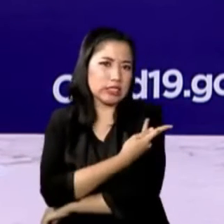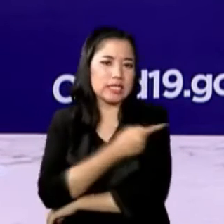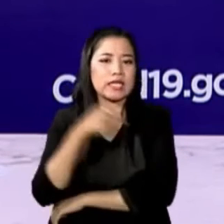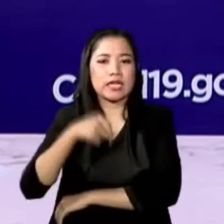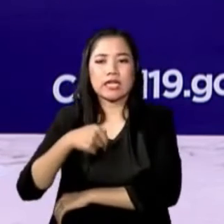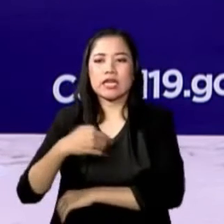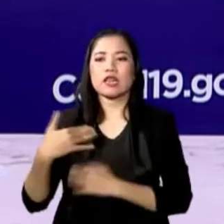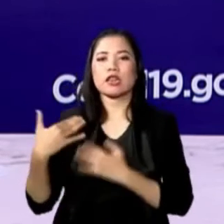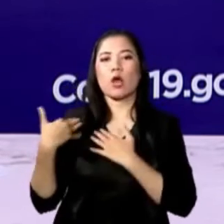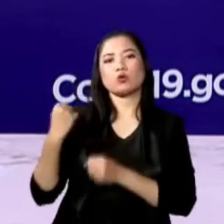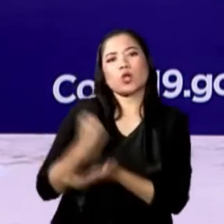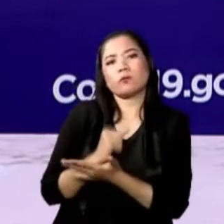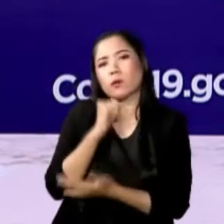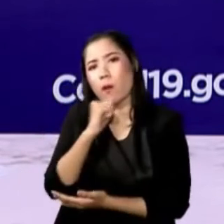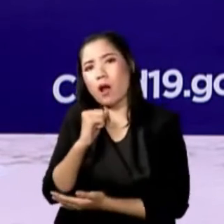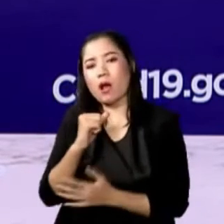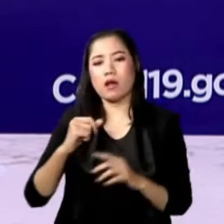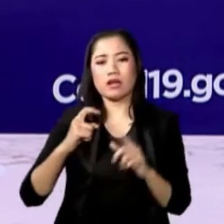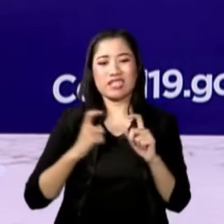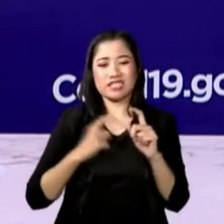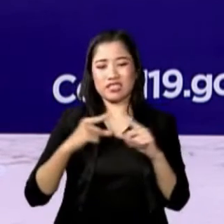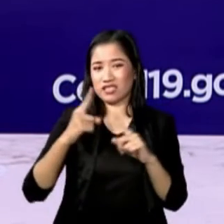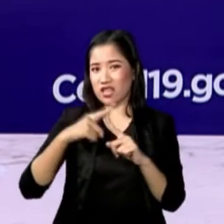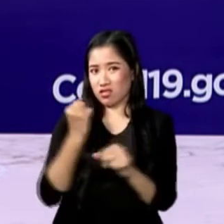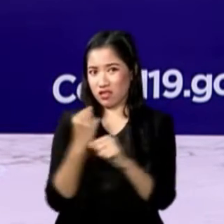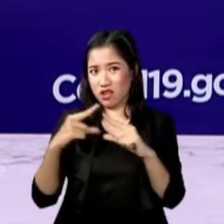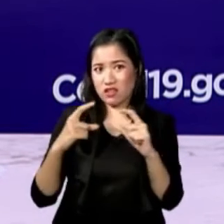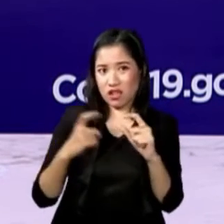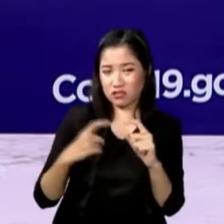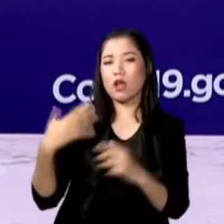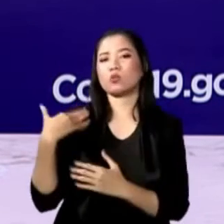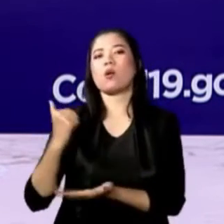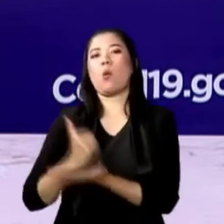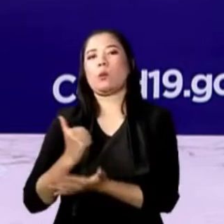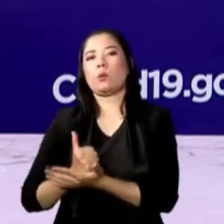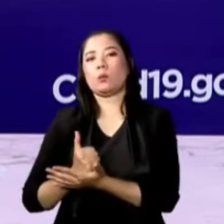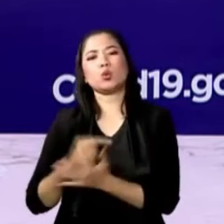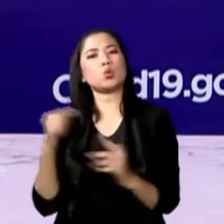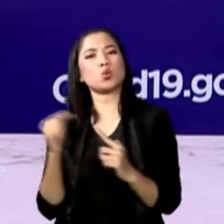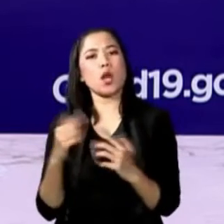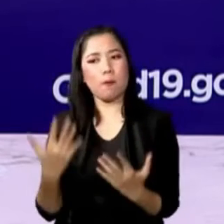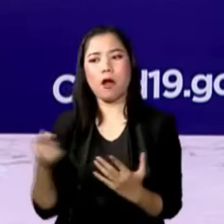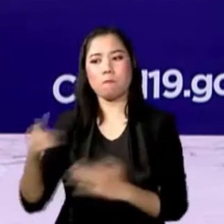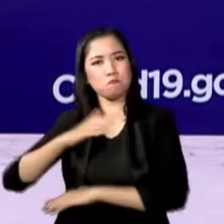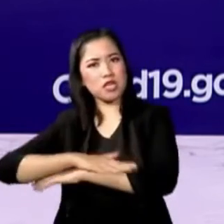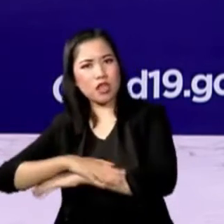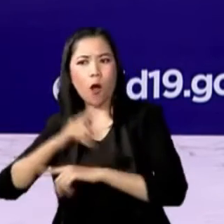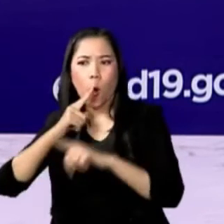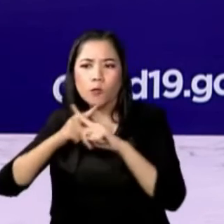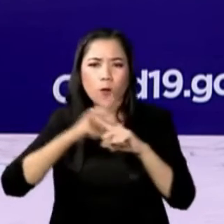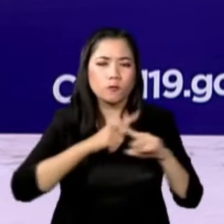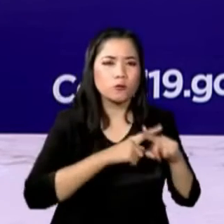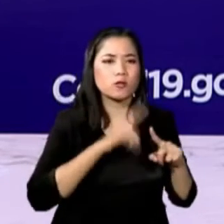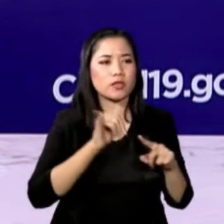tanggung jawab Satgas untuk membantu pemerintah secara keseluruhan untuk meluruskan isu-isu yang tidak benar terkait